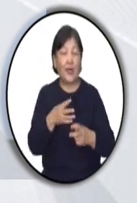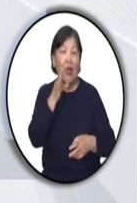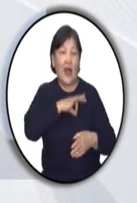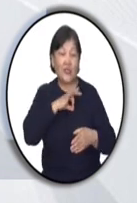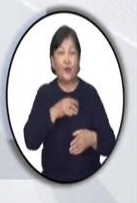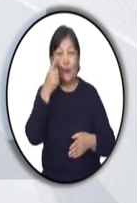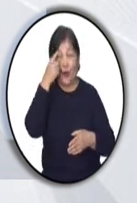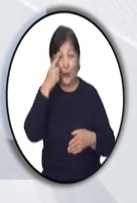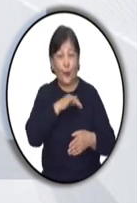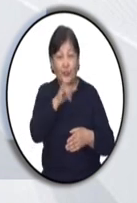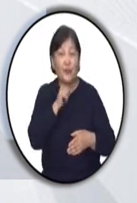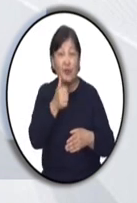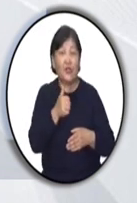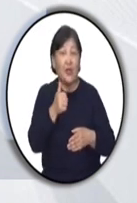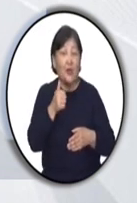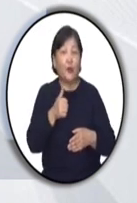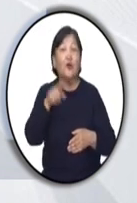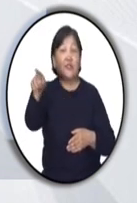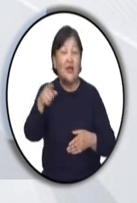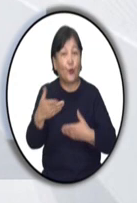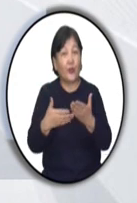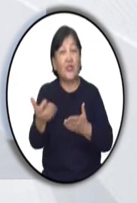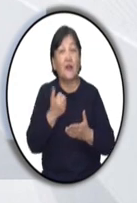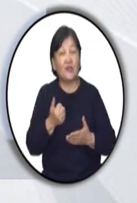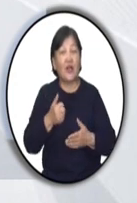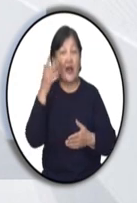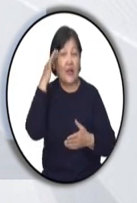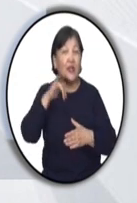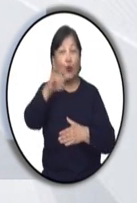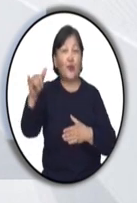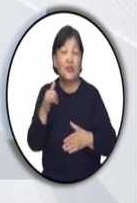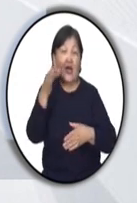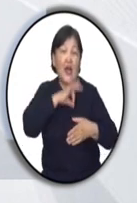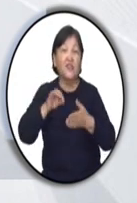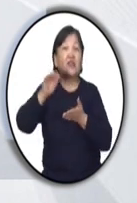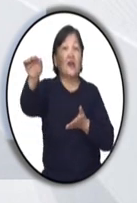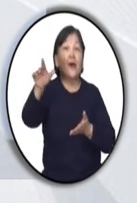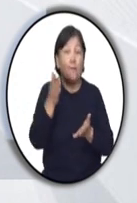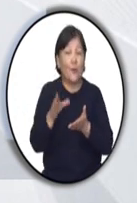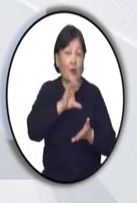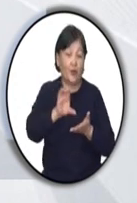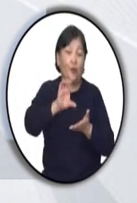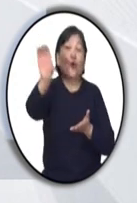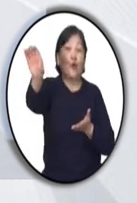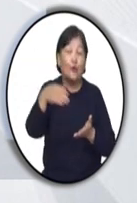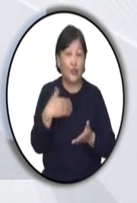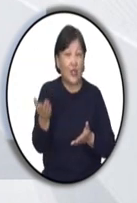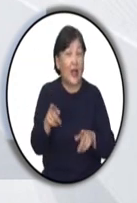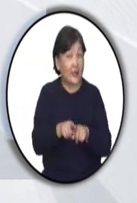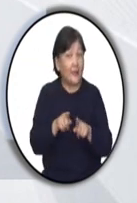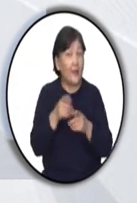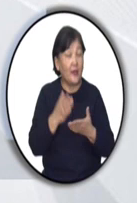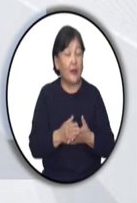маань өртөг буюу одоо тэр ашиг нь манай улсад биш харин цаад худалдаж авч байгаа улсад үлдэх учраас бол энэ бол